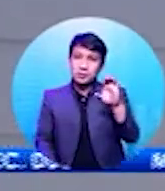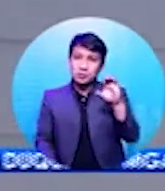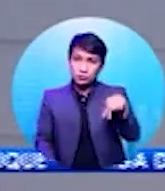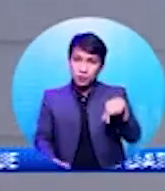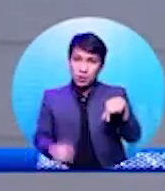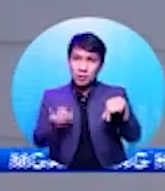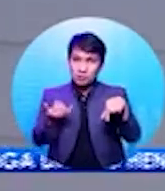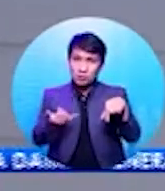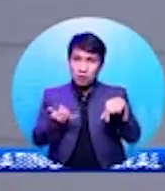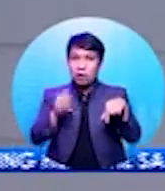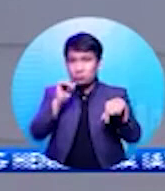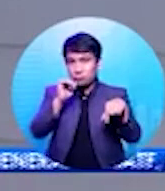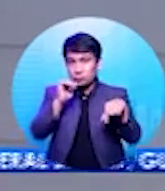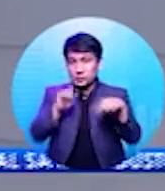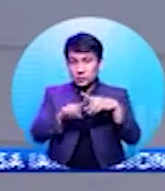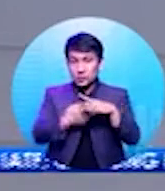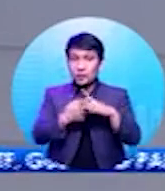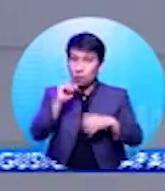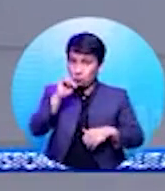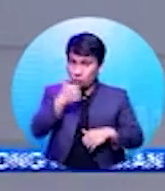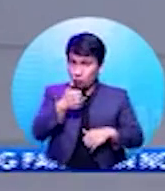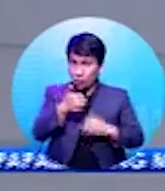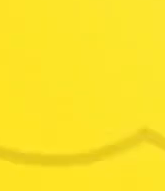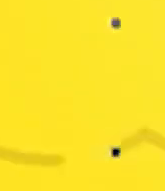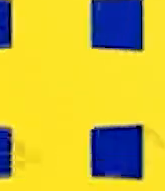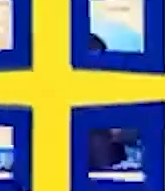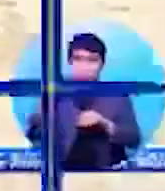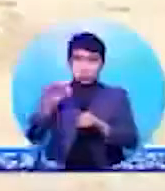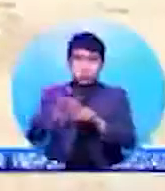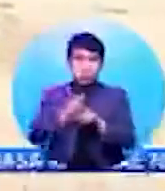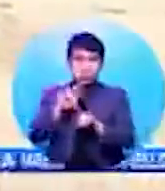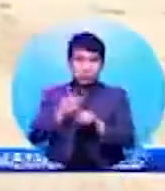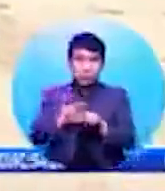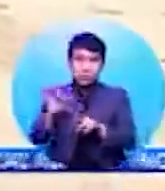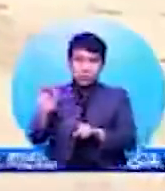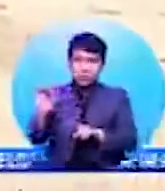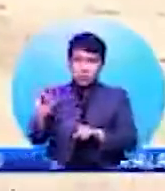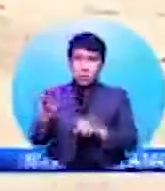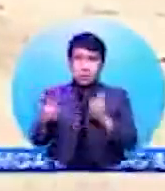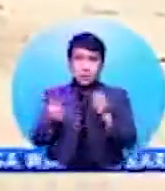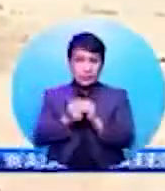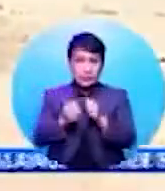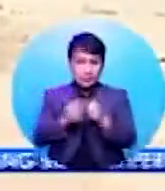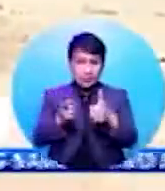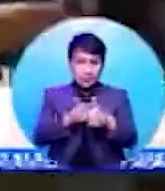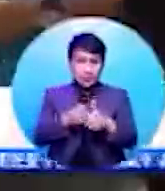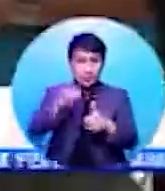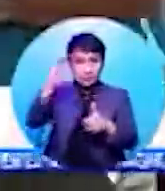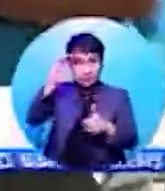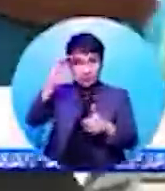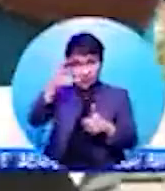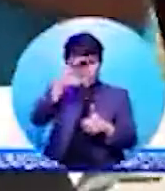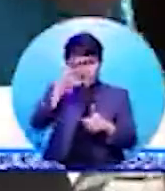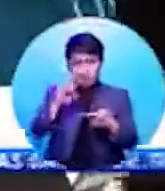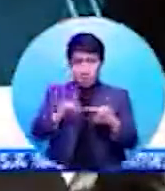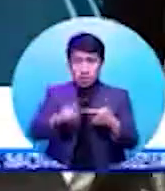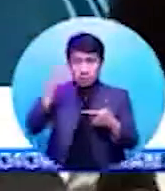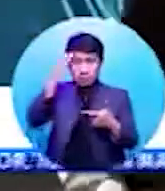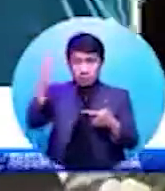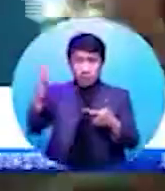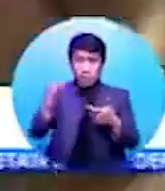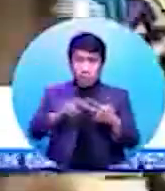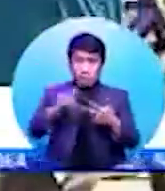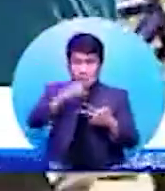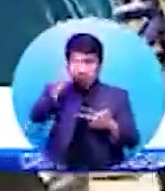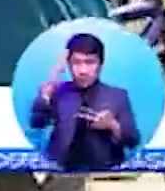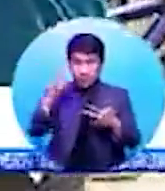Manila simula bukas hanggang August 18. Sa cloud day ng utos ang Bulacan, Cavite, Laguna at Rizal. Dahil dito